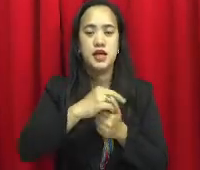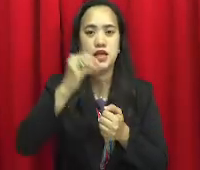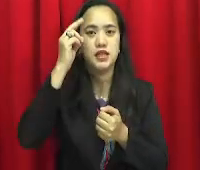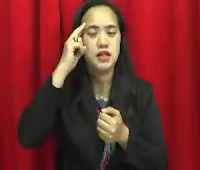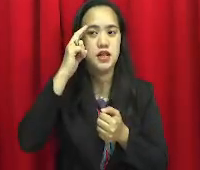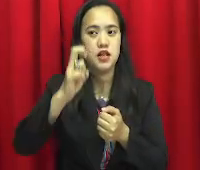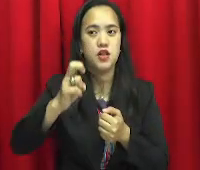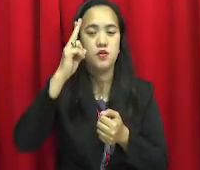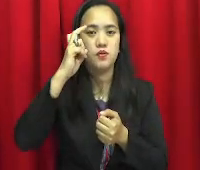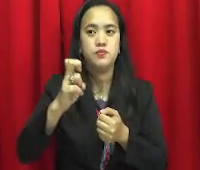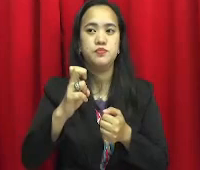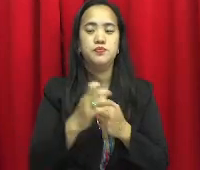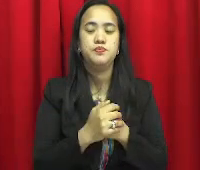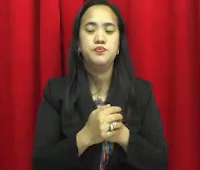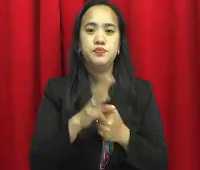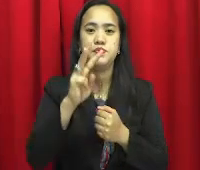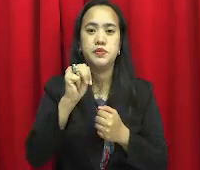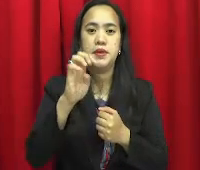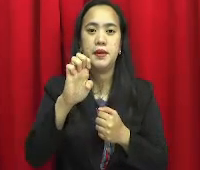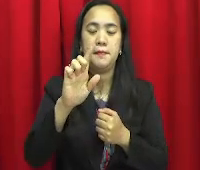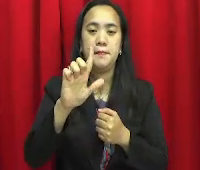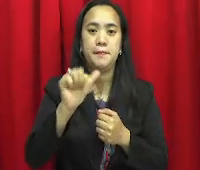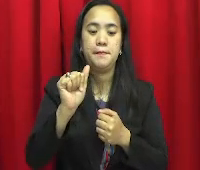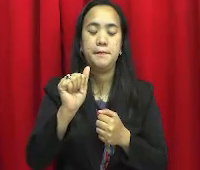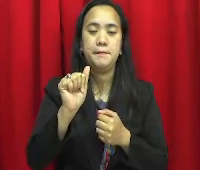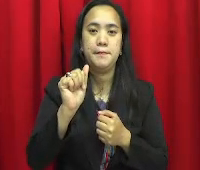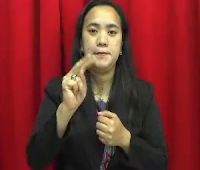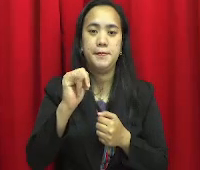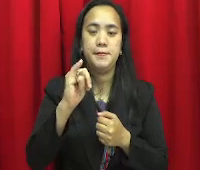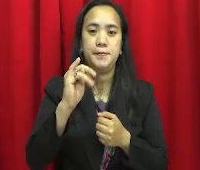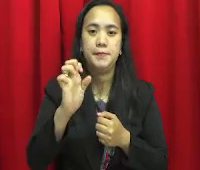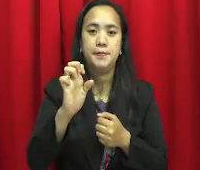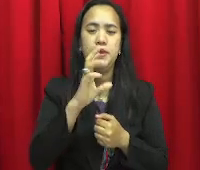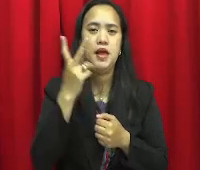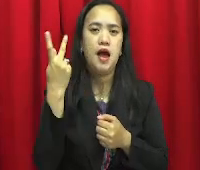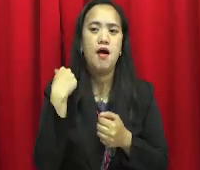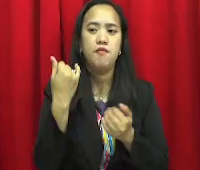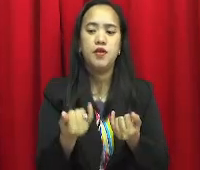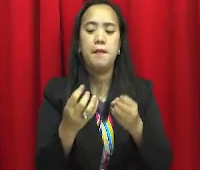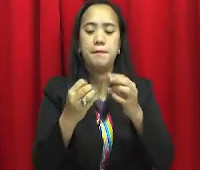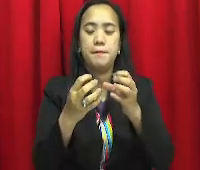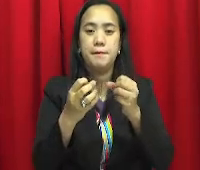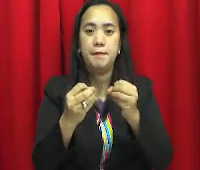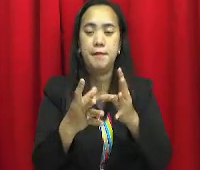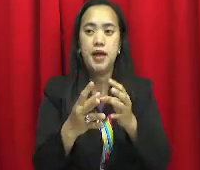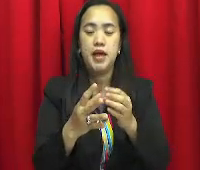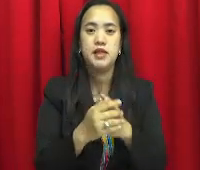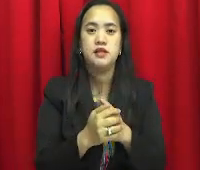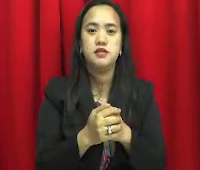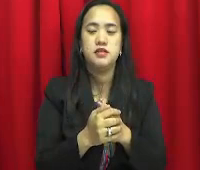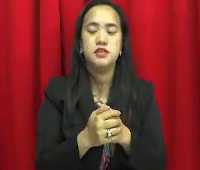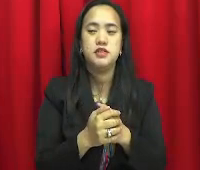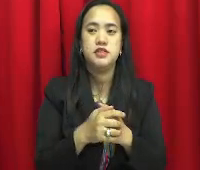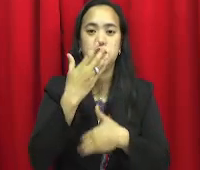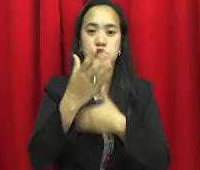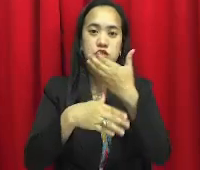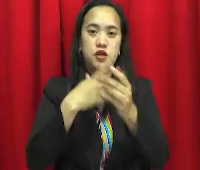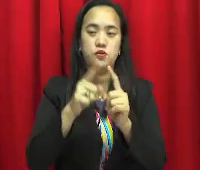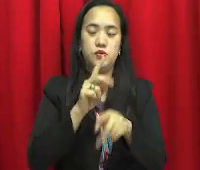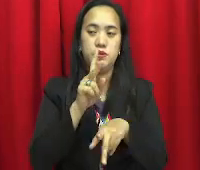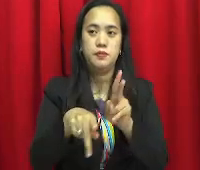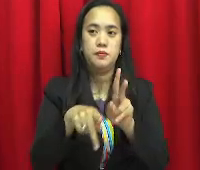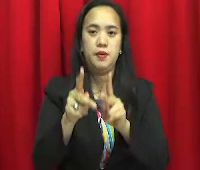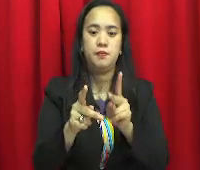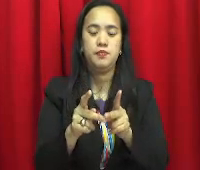Kay Yoli, Elena, Melanie, Jonah, Georgie, kay Ava sa Cebu, and kay Dorina sa Davao. Ayan. Sana huwag kayong